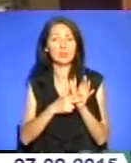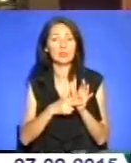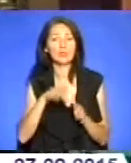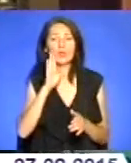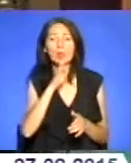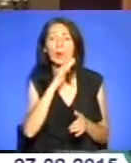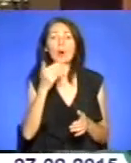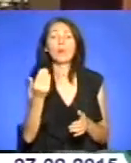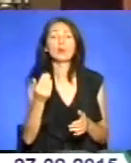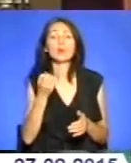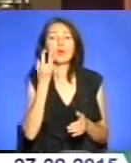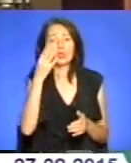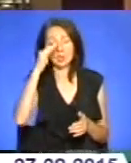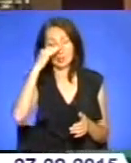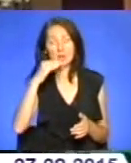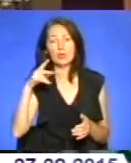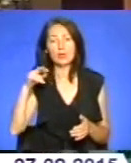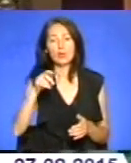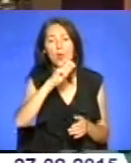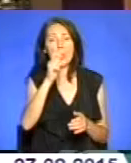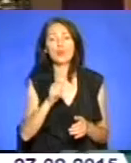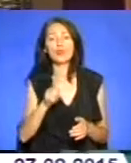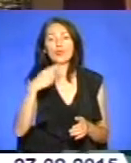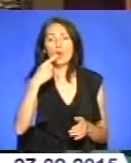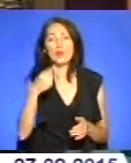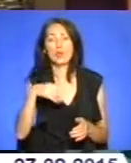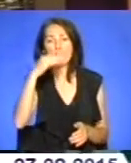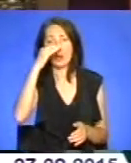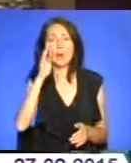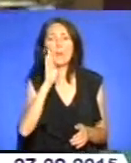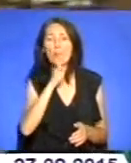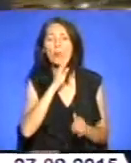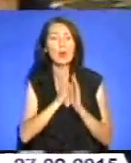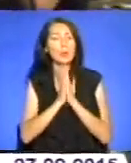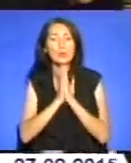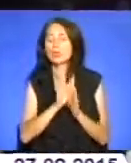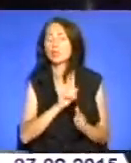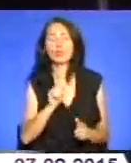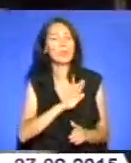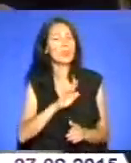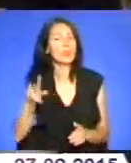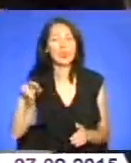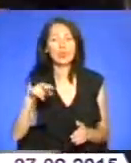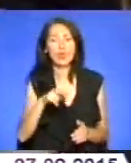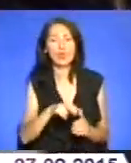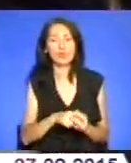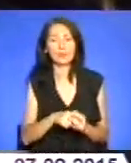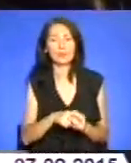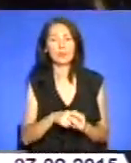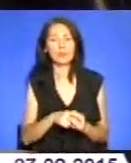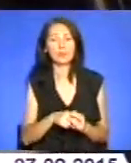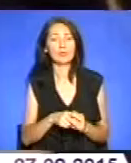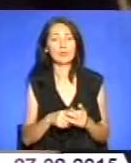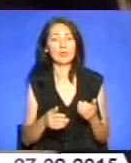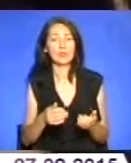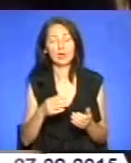Мама ваша, якщо на війну, що казала? О, то вона пускала? А, ні, вона його просила, що він не йшов, але ніколи не слухав. Він ніколи